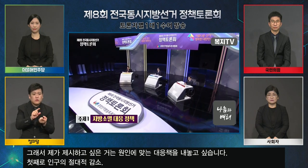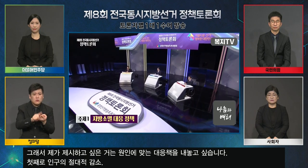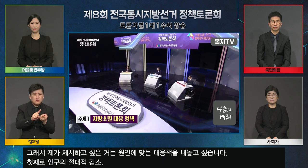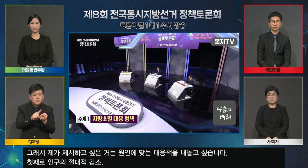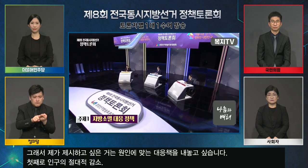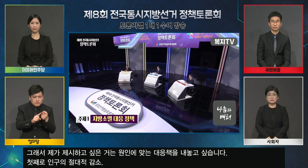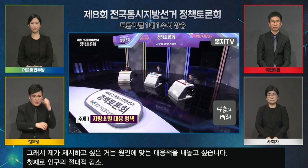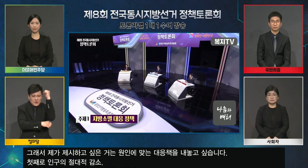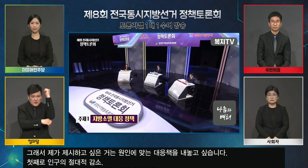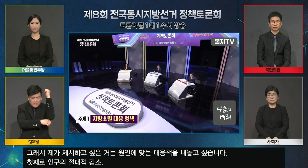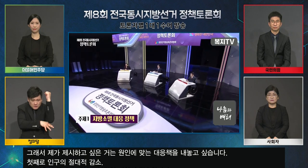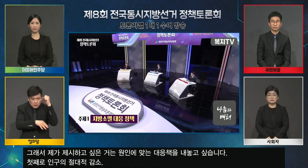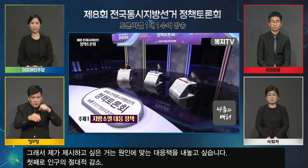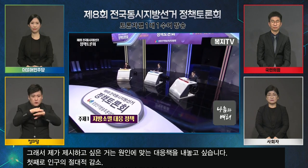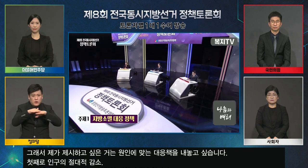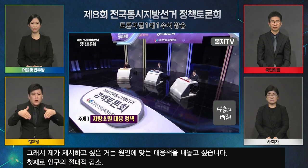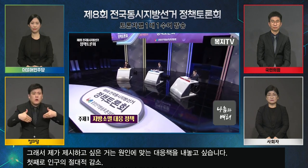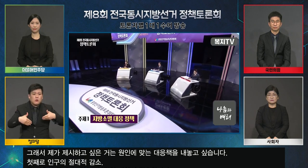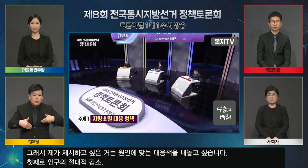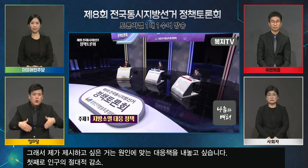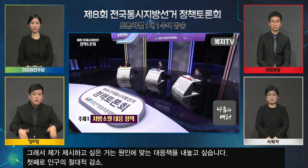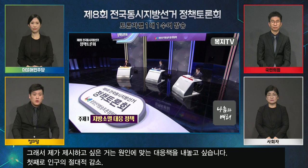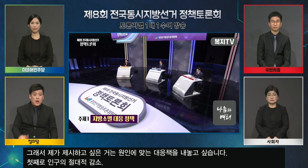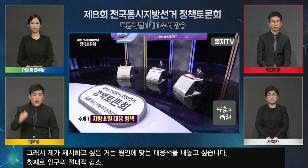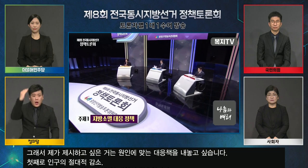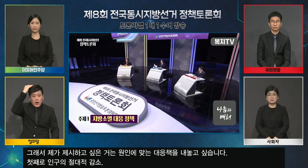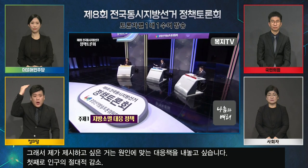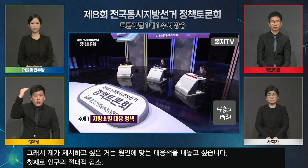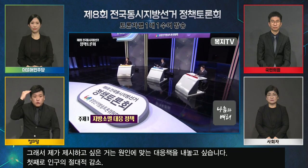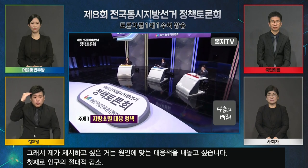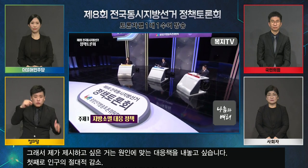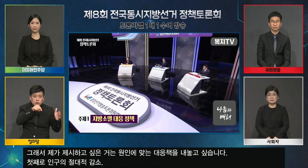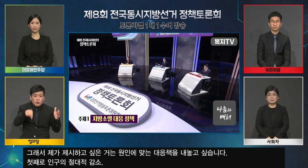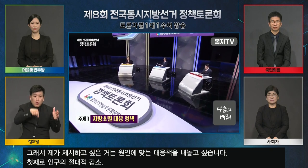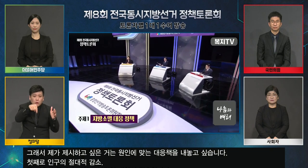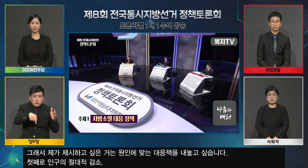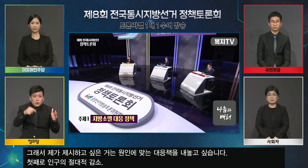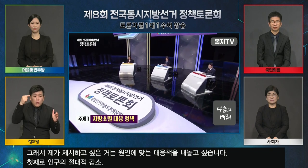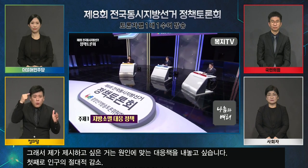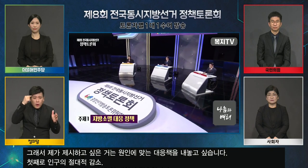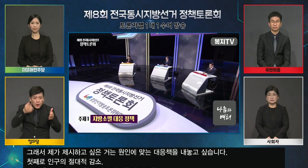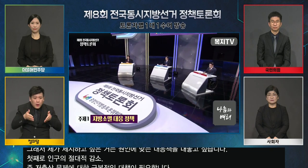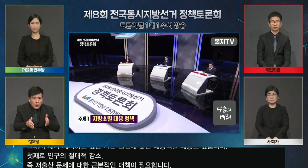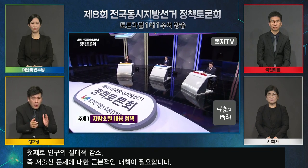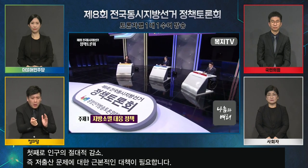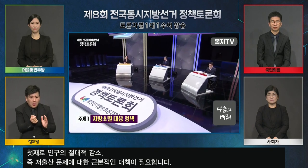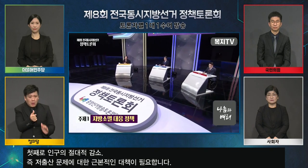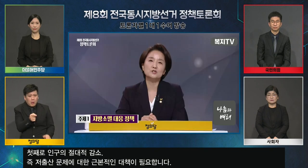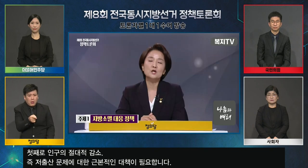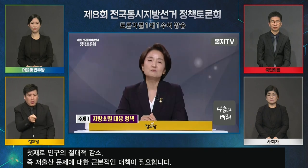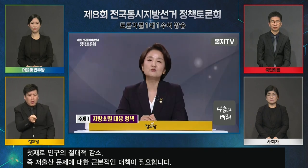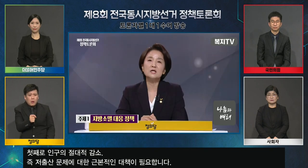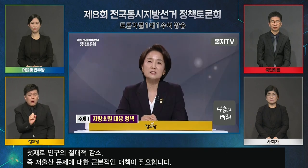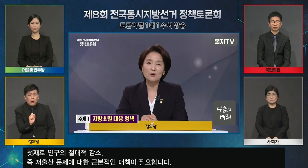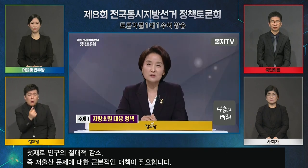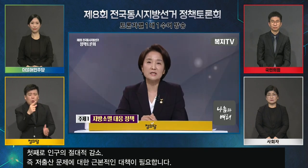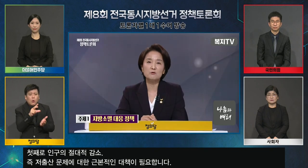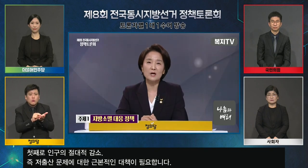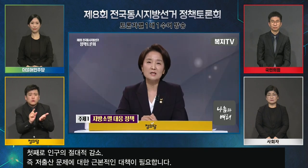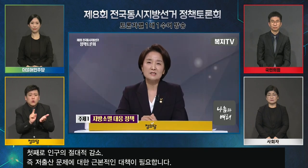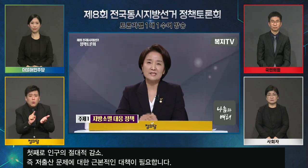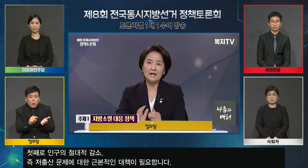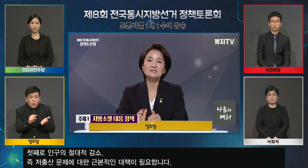필요합니다. 왜 우리가 저출산 사회에 직면했나 결국은 무한